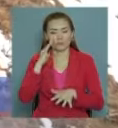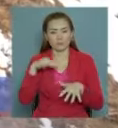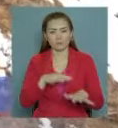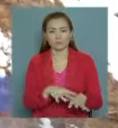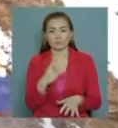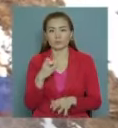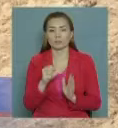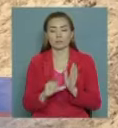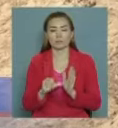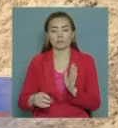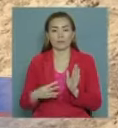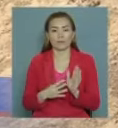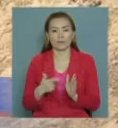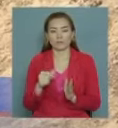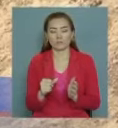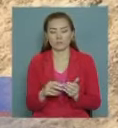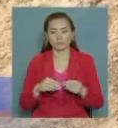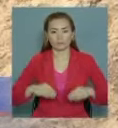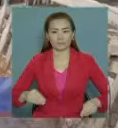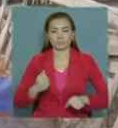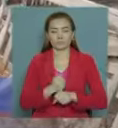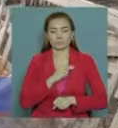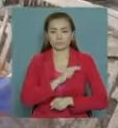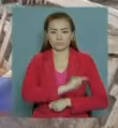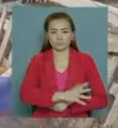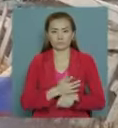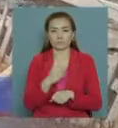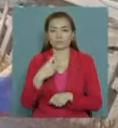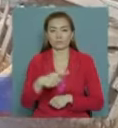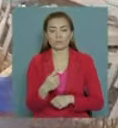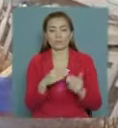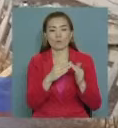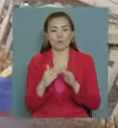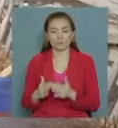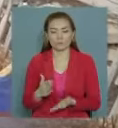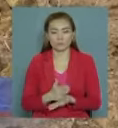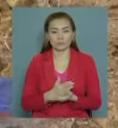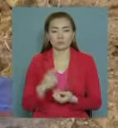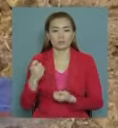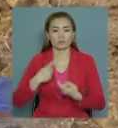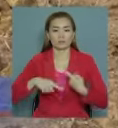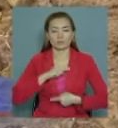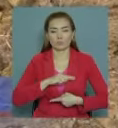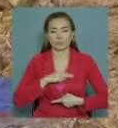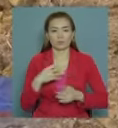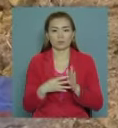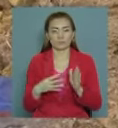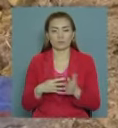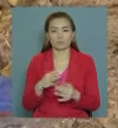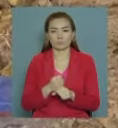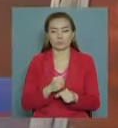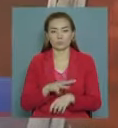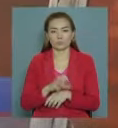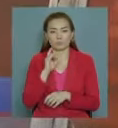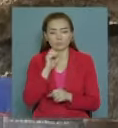остаться 369 гектаров сельскохозяйственных угодий, 121 дом, десятки социальных объектов и 9 насосных